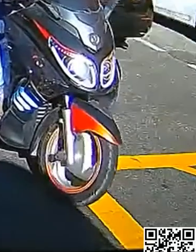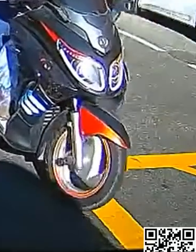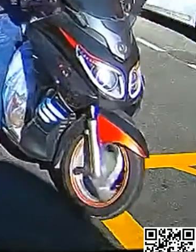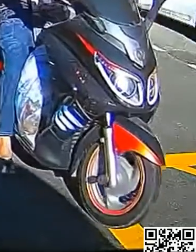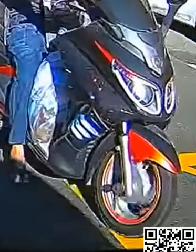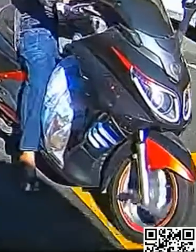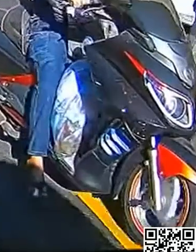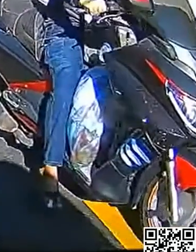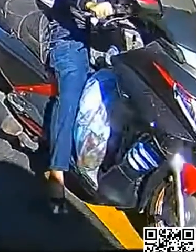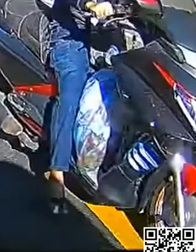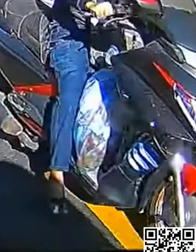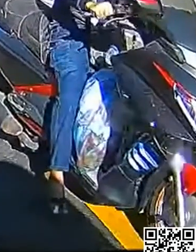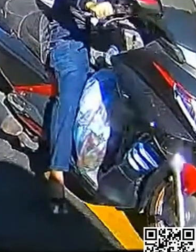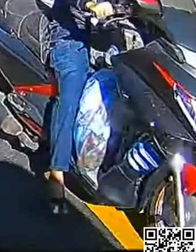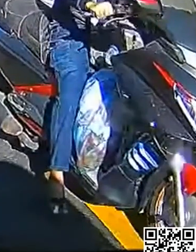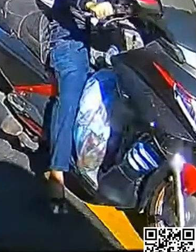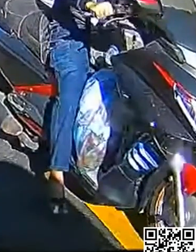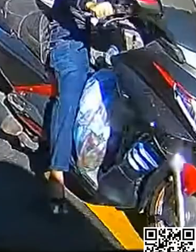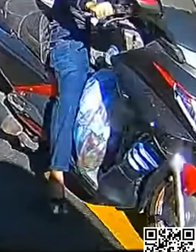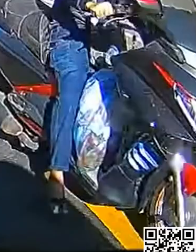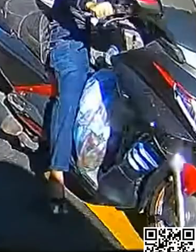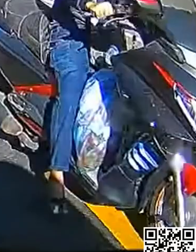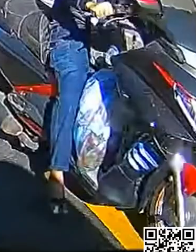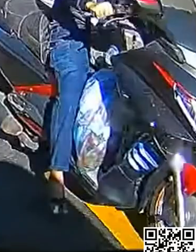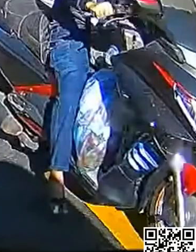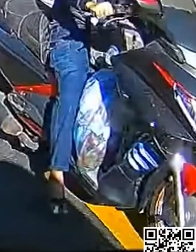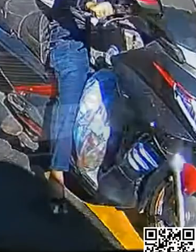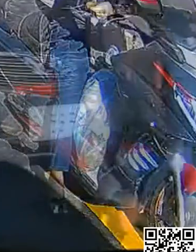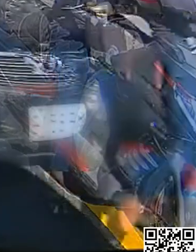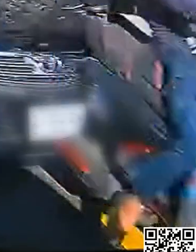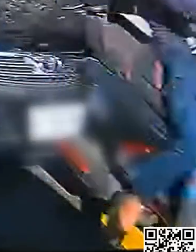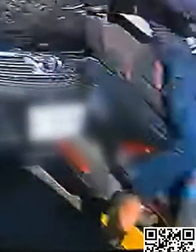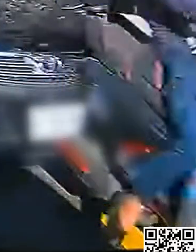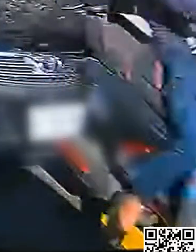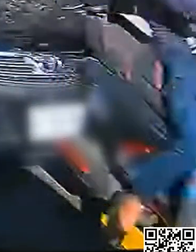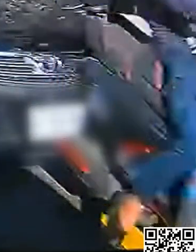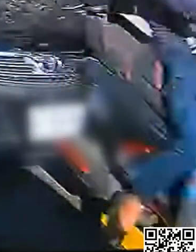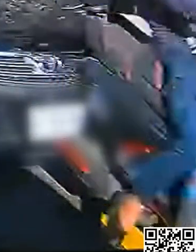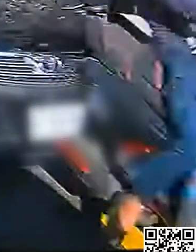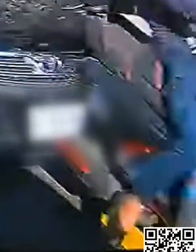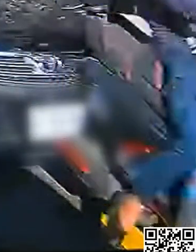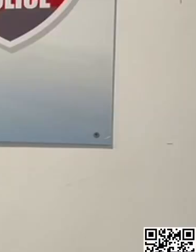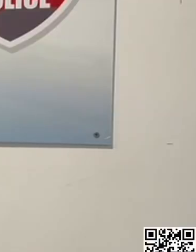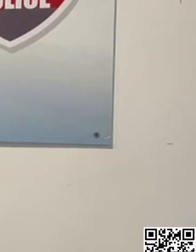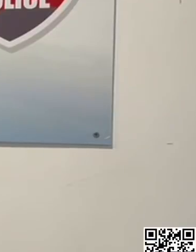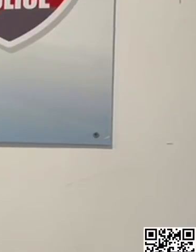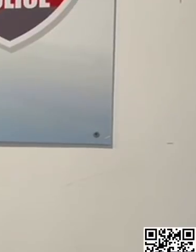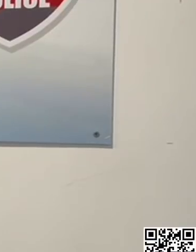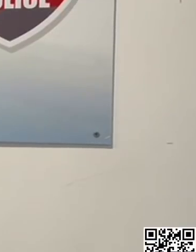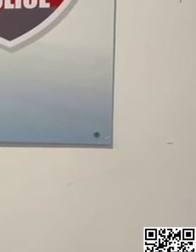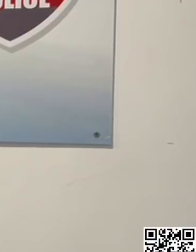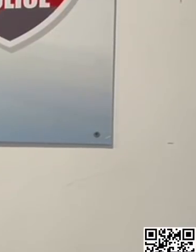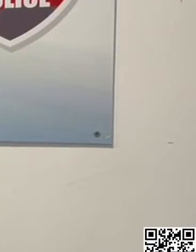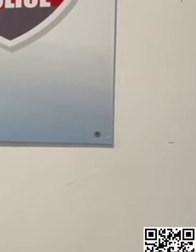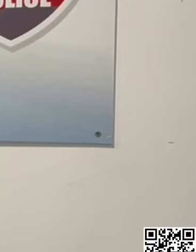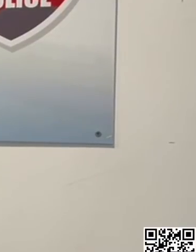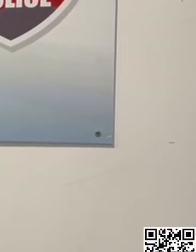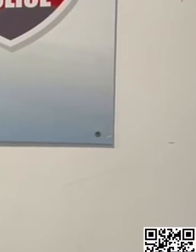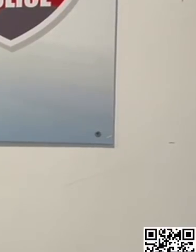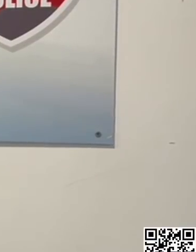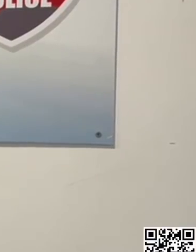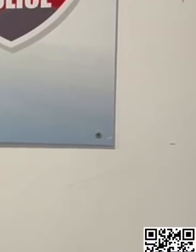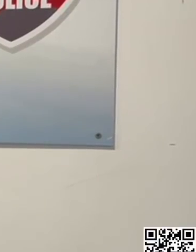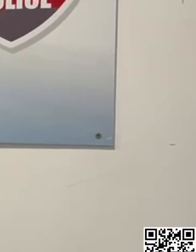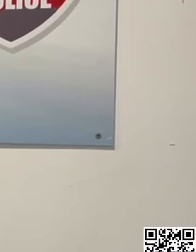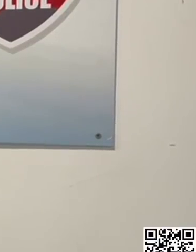意还是疲劳驾驶，撞上了前方等红灯的汽机车，导致阳性机车骑士轻微擦伤。 警方获报后立即赶抵现